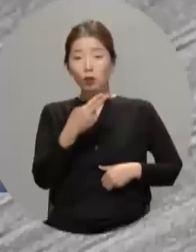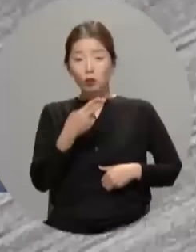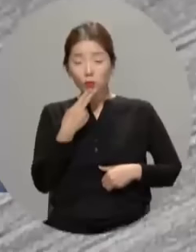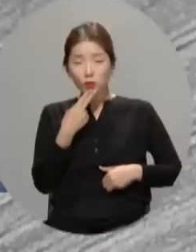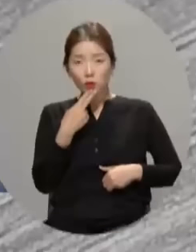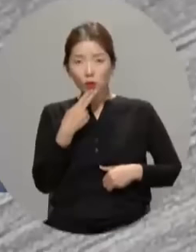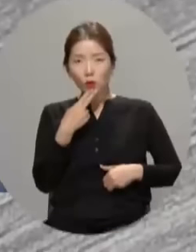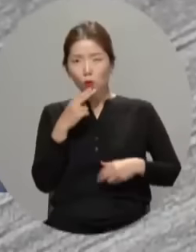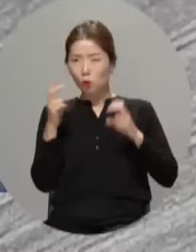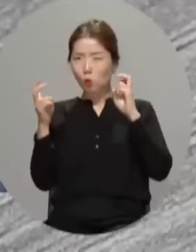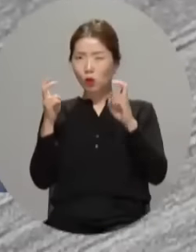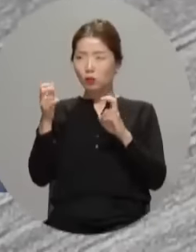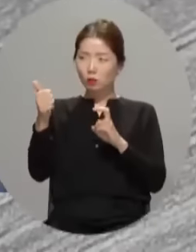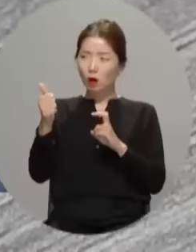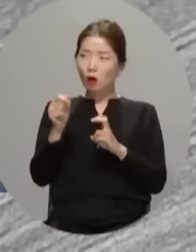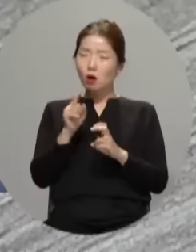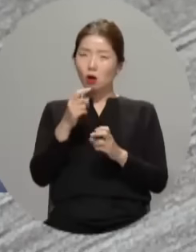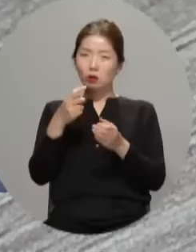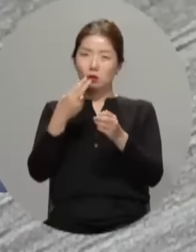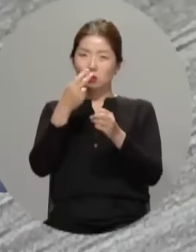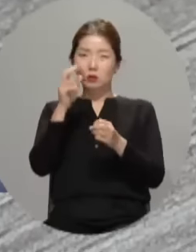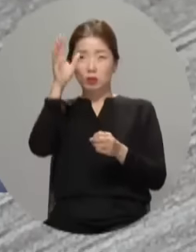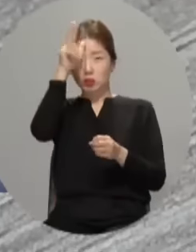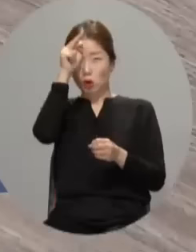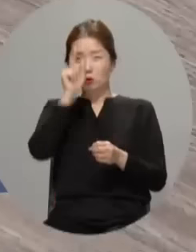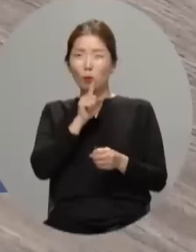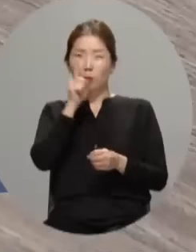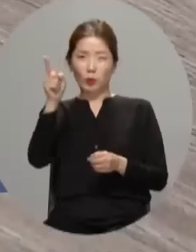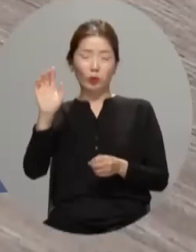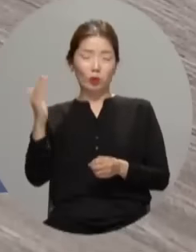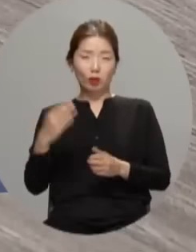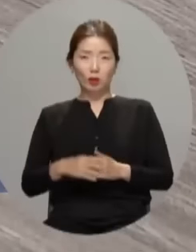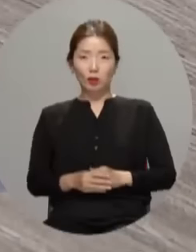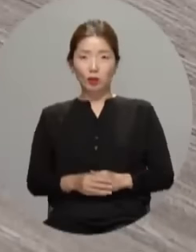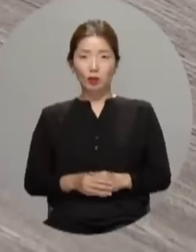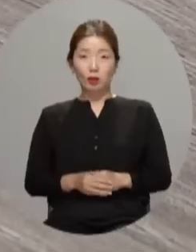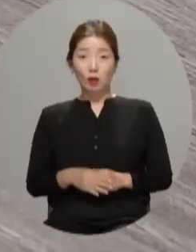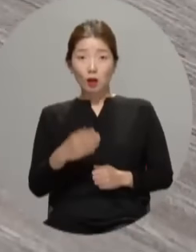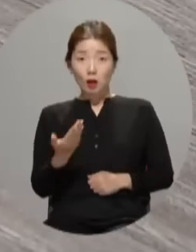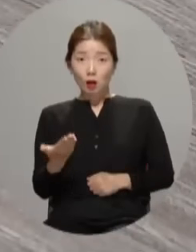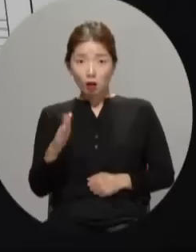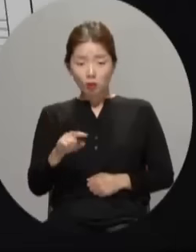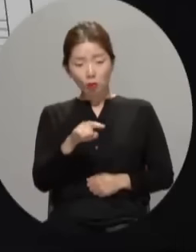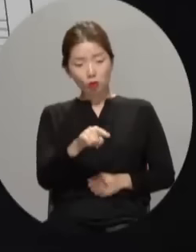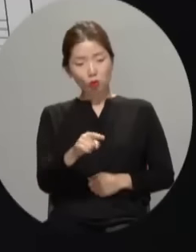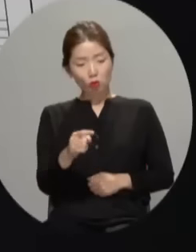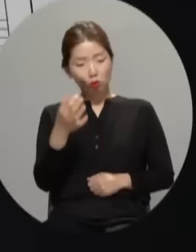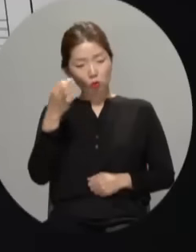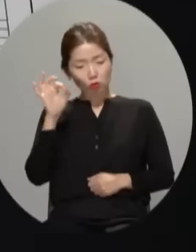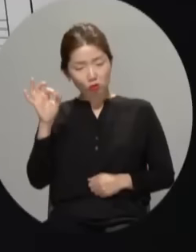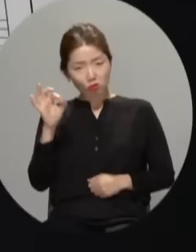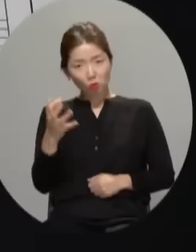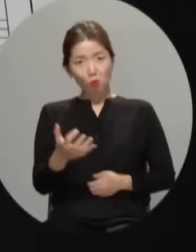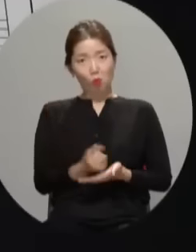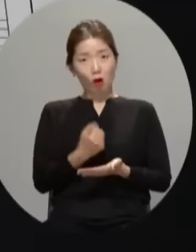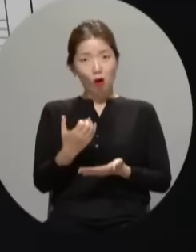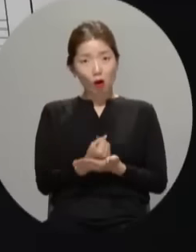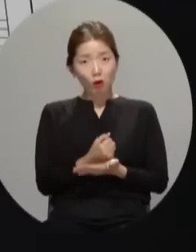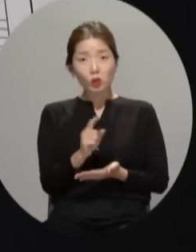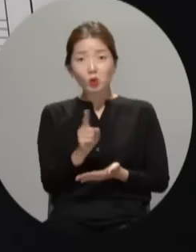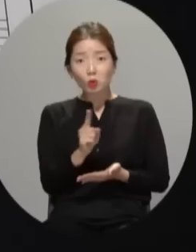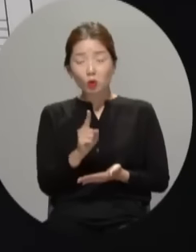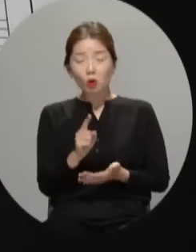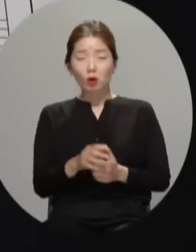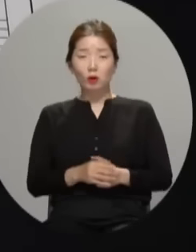되면 사업자한테 고발조치, 형사 고발조치가 들어와요. 하지만 캠틱이 인증을 취득했다고 내놓은